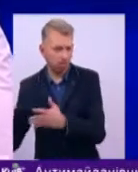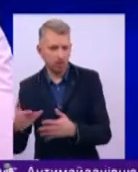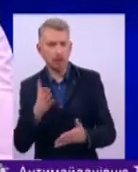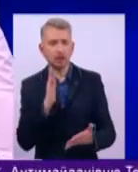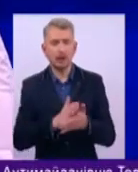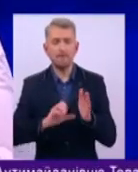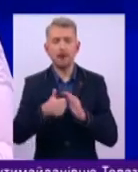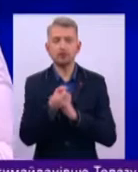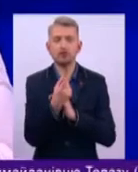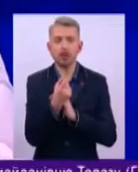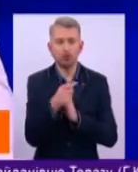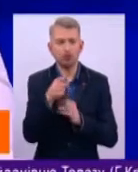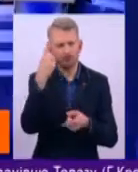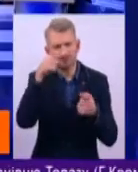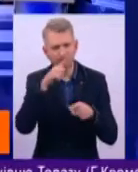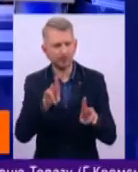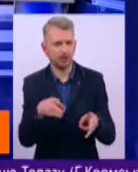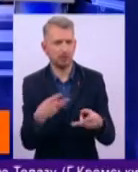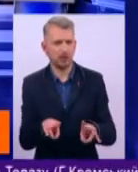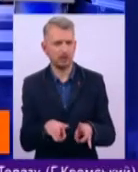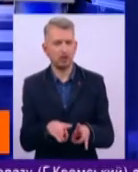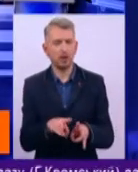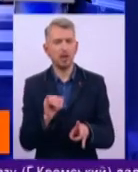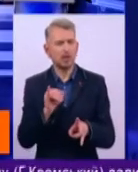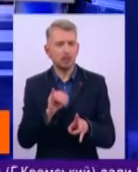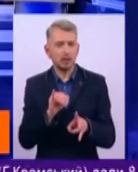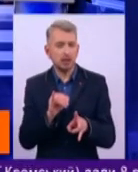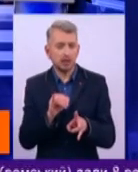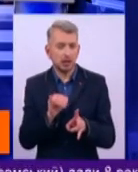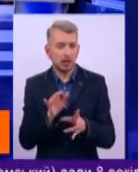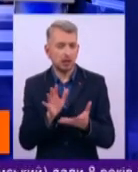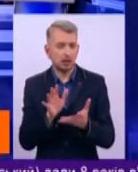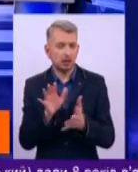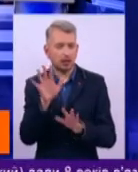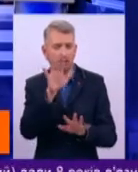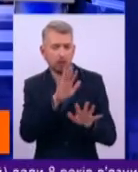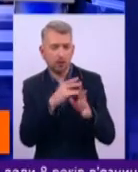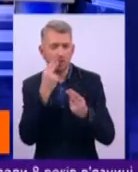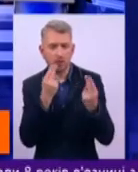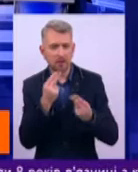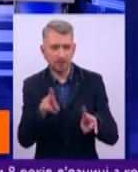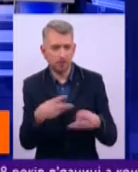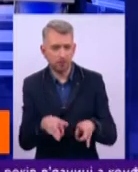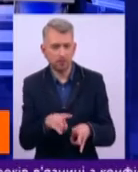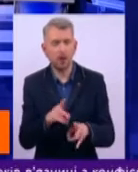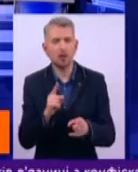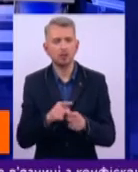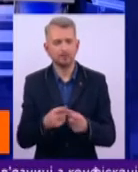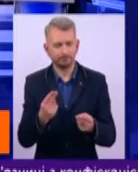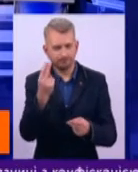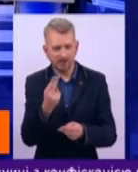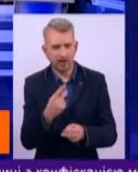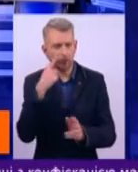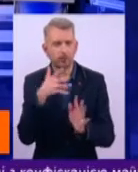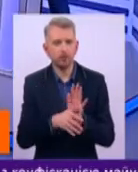перше джерело, тому то домислювати щось не потрібно. І згущувати краски, кольори так само не потрібно. Але тверезо розуміти, що